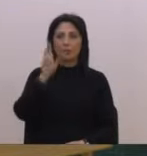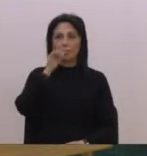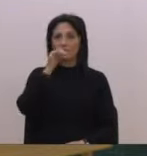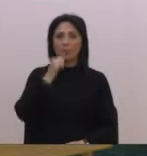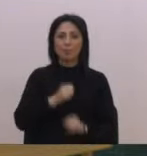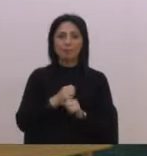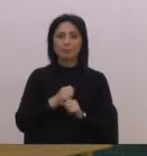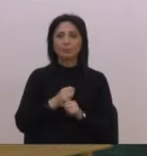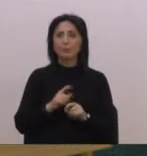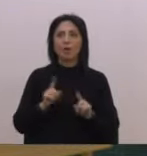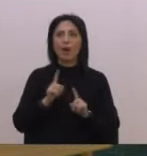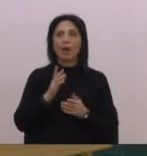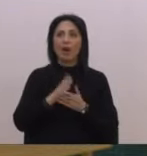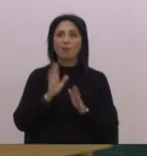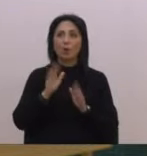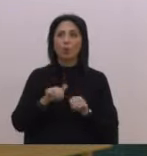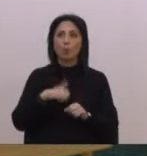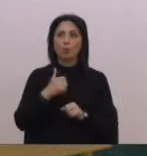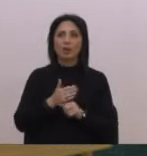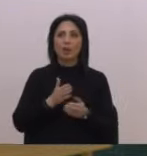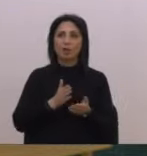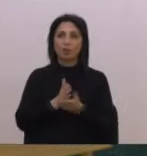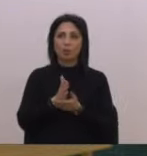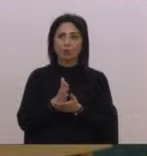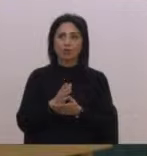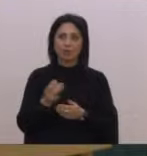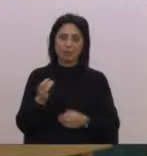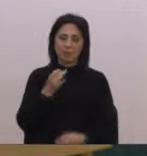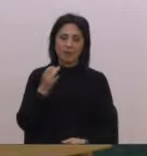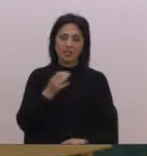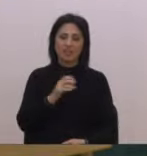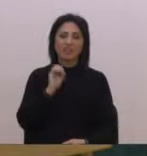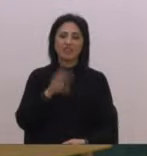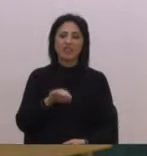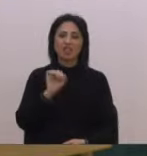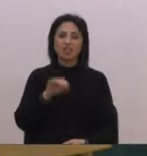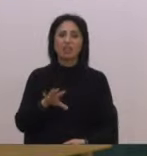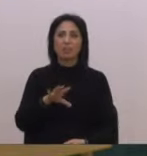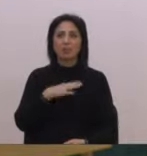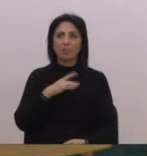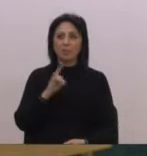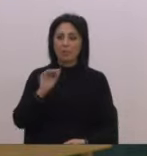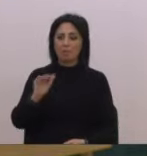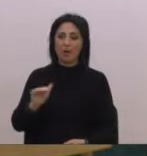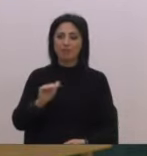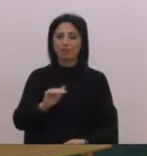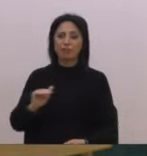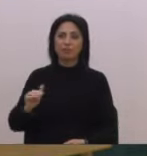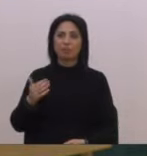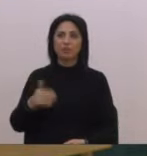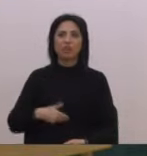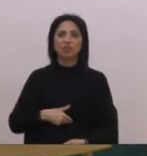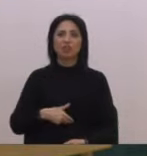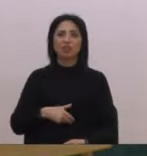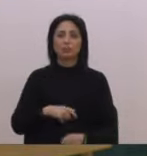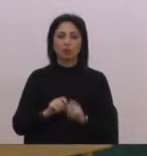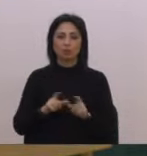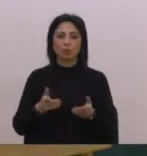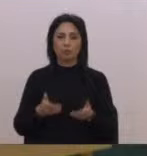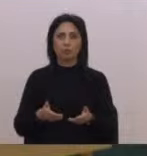ხელისუფლება. Რა გაქვთ უფრო პრიორიტეტული, მაინტერესებს, ვიდრე შეიძლება იყოს ბავშვების შიმშილი